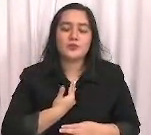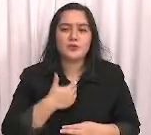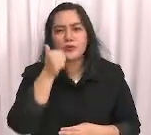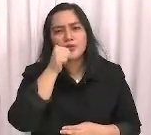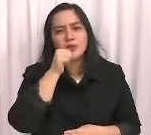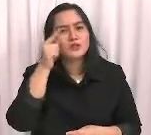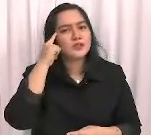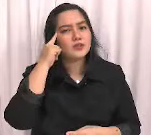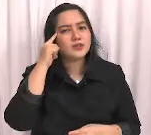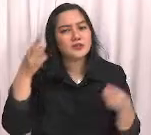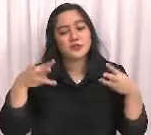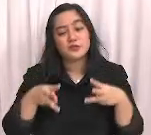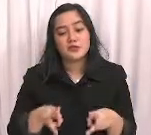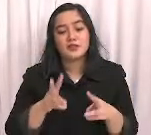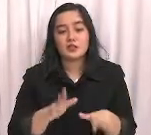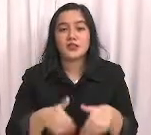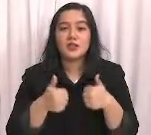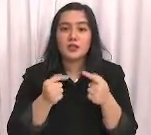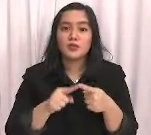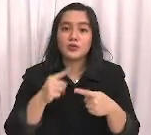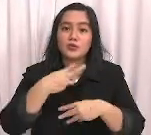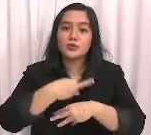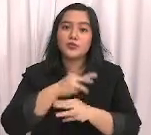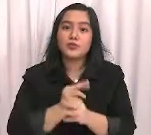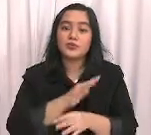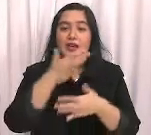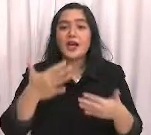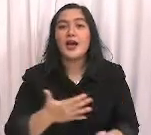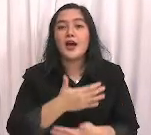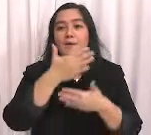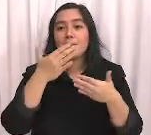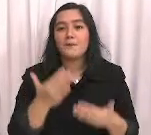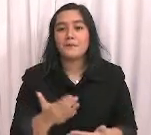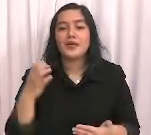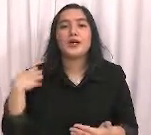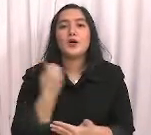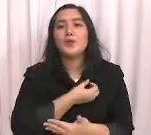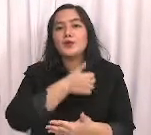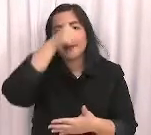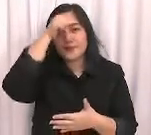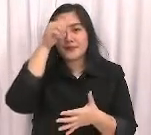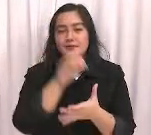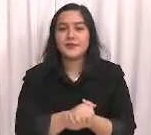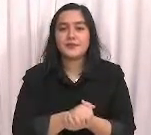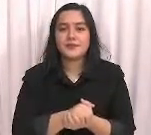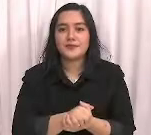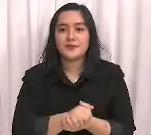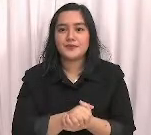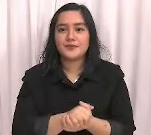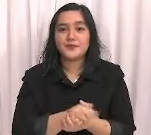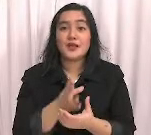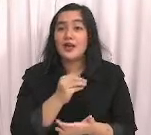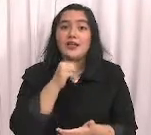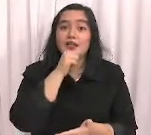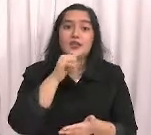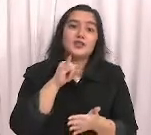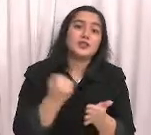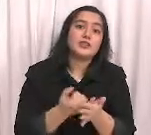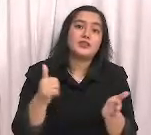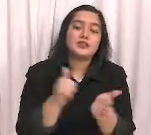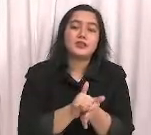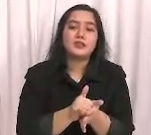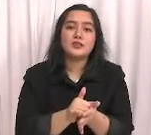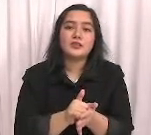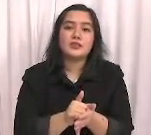kung paano natin mapapasaya, mapapaligaya. Hindi lang yung asawa. Kasi pag naging masaya yung asawa natin lalaki, sa totoo lang ha,